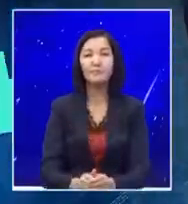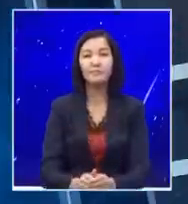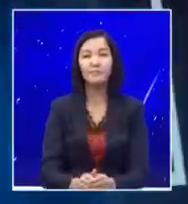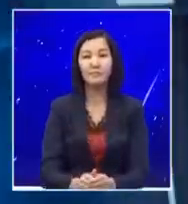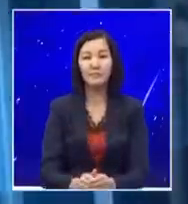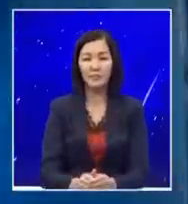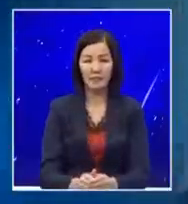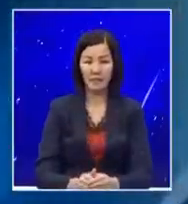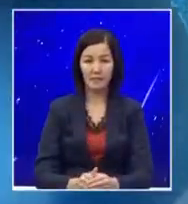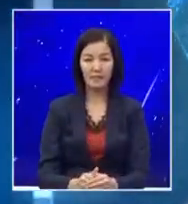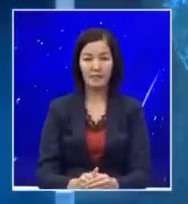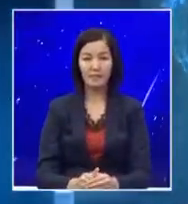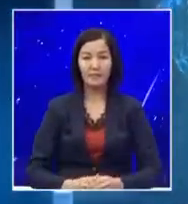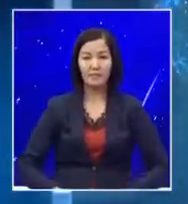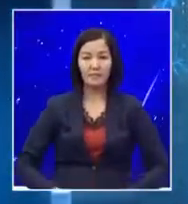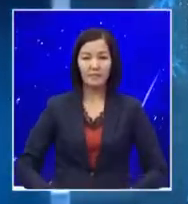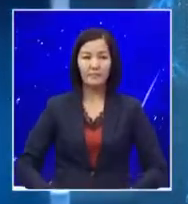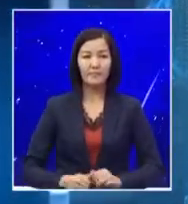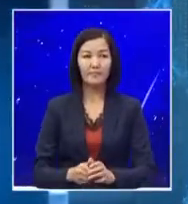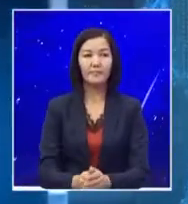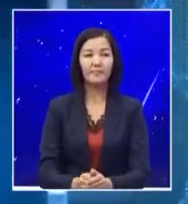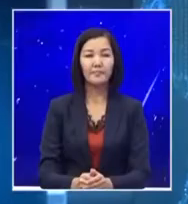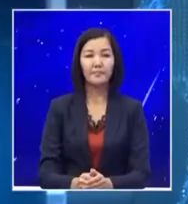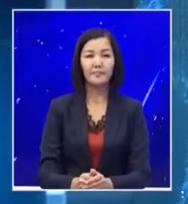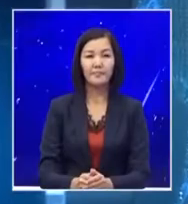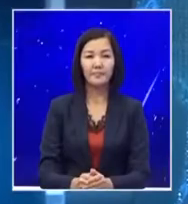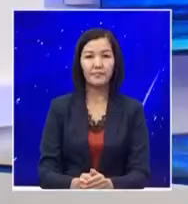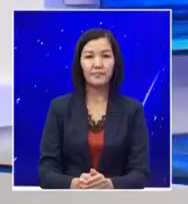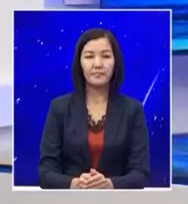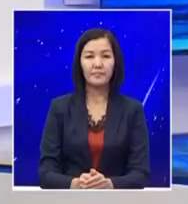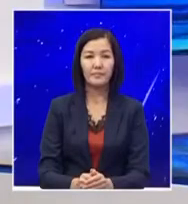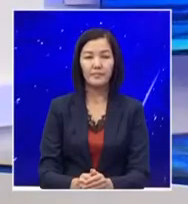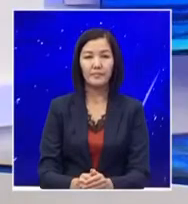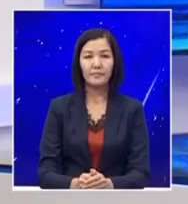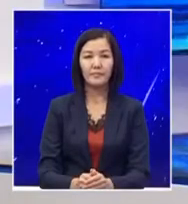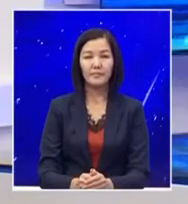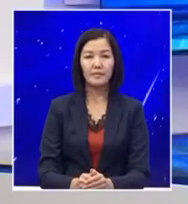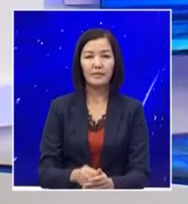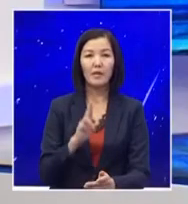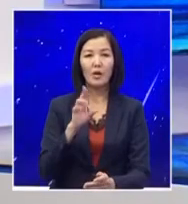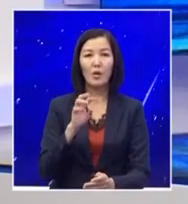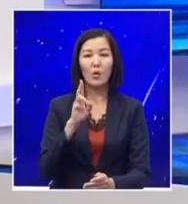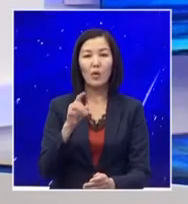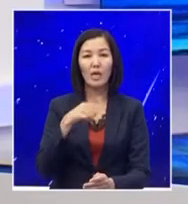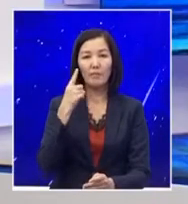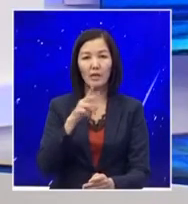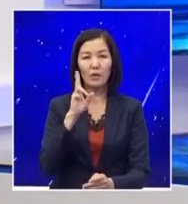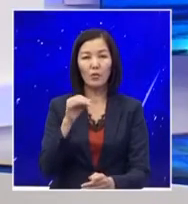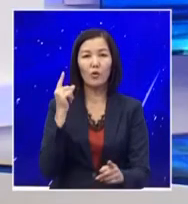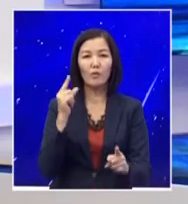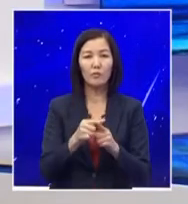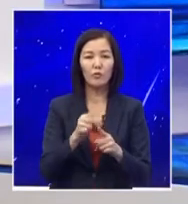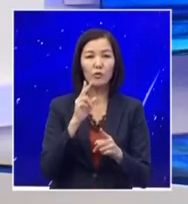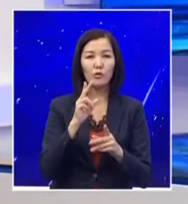Байбосынов, Жетісу телеарнасы, Талдықорған. Көркем тіл, көркем сөз, көркем